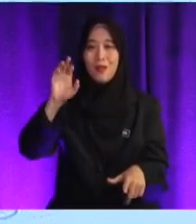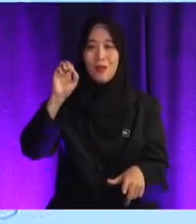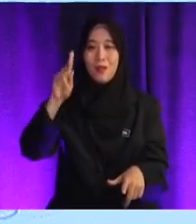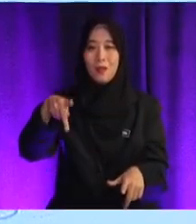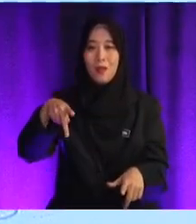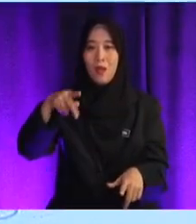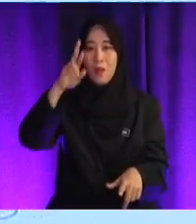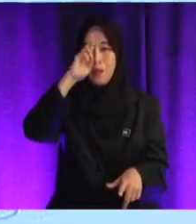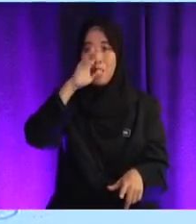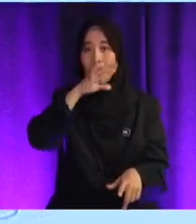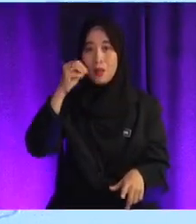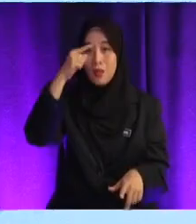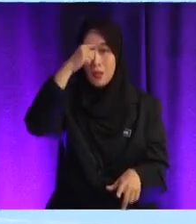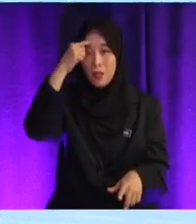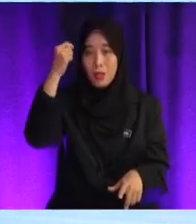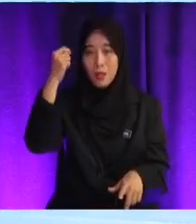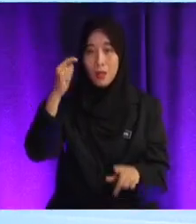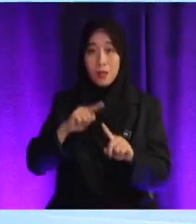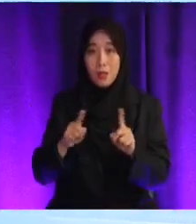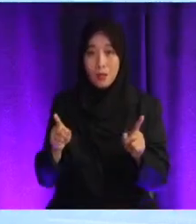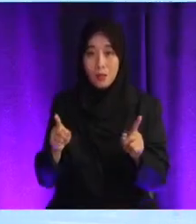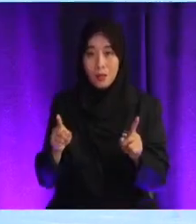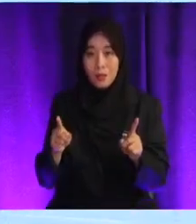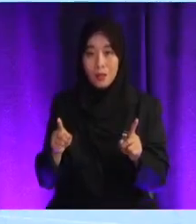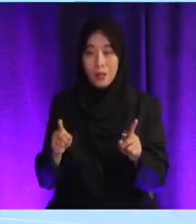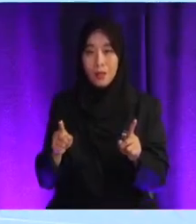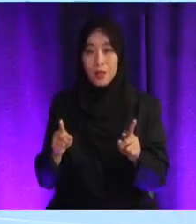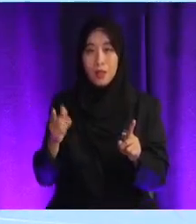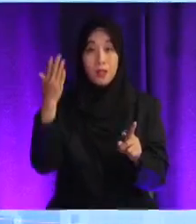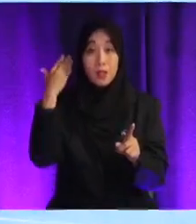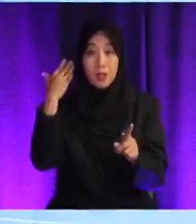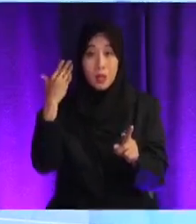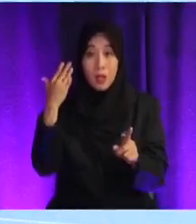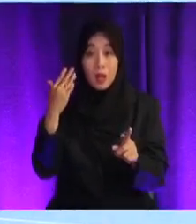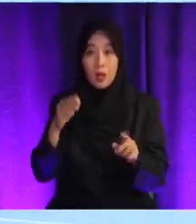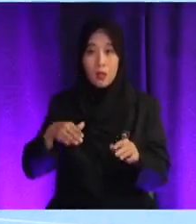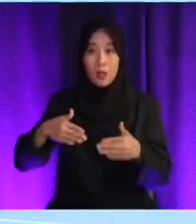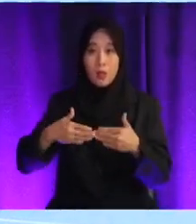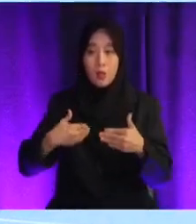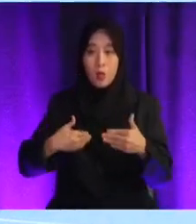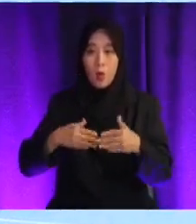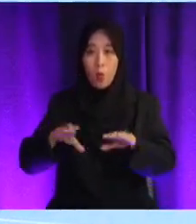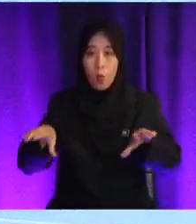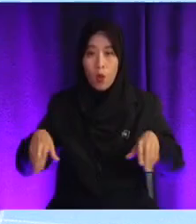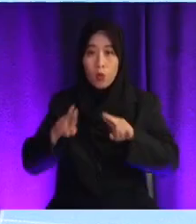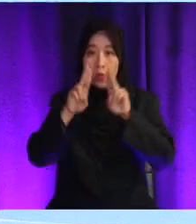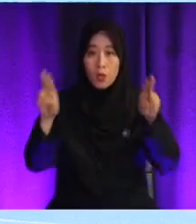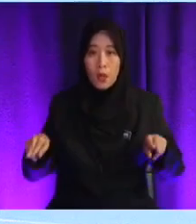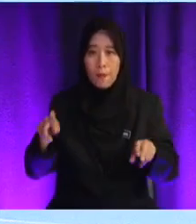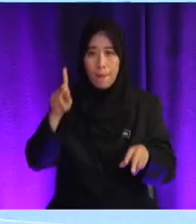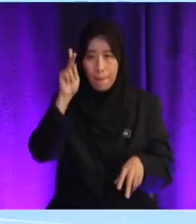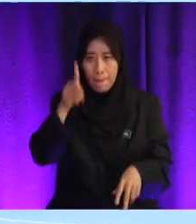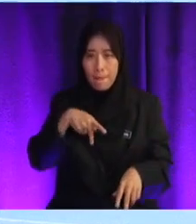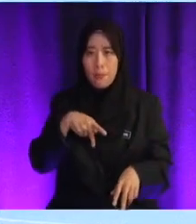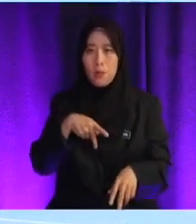hitam kepada kat sini. Kita nak panggil apa, cikgu, yang tadi? Tapi Akmal, macam saya kata sebelum lakukan pengujian, pastikan jarum. Okey, jarum